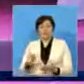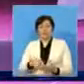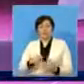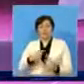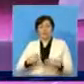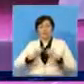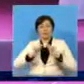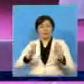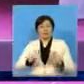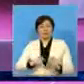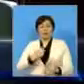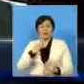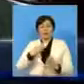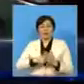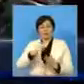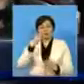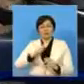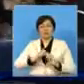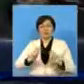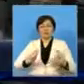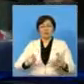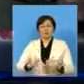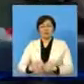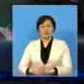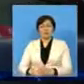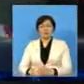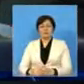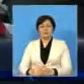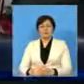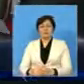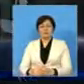башыларының алғыс хаты табысталды. Қонысбек Терегұлы, Жанаділ Сағиев, Ақтөбе телеарнасы.